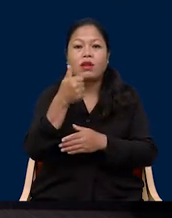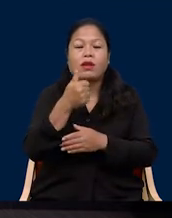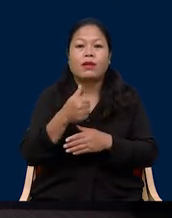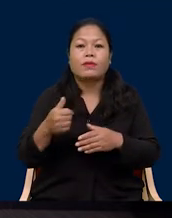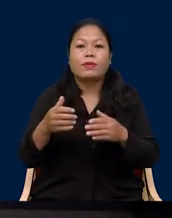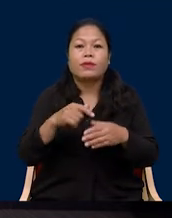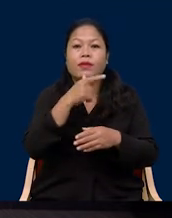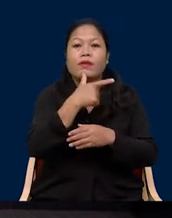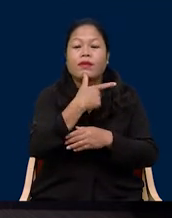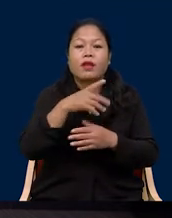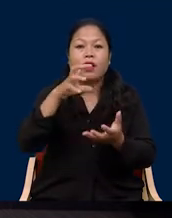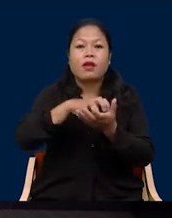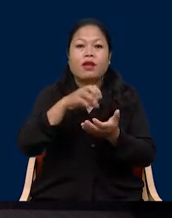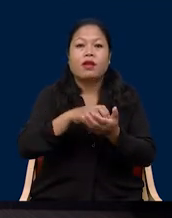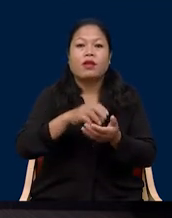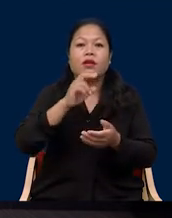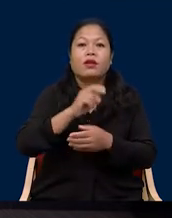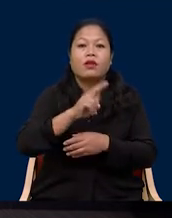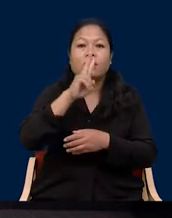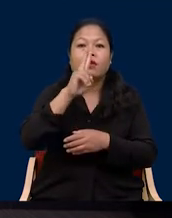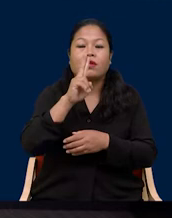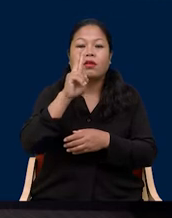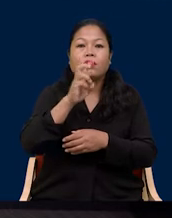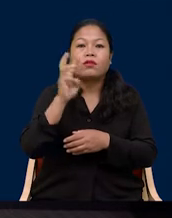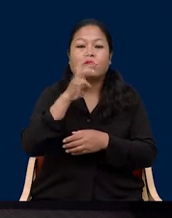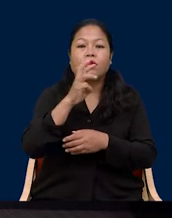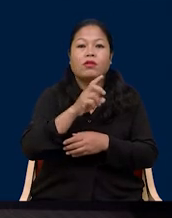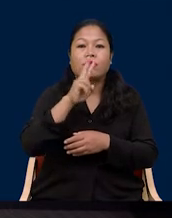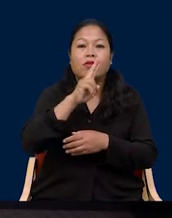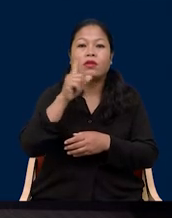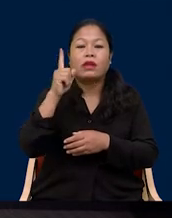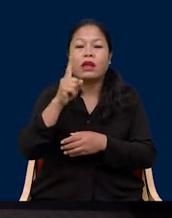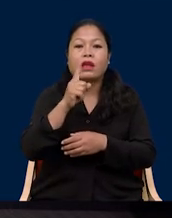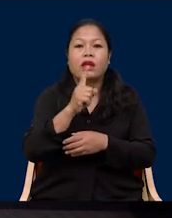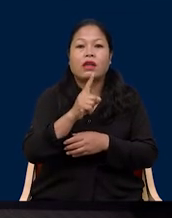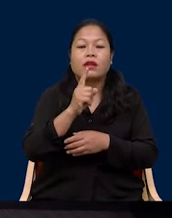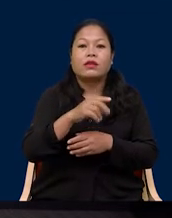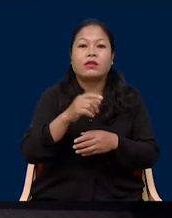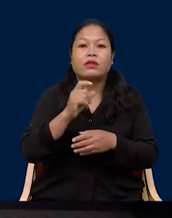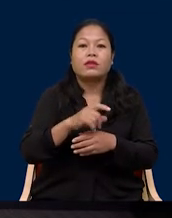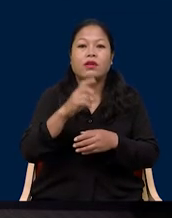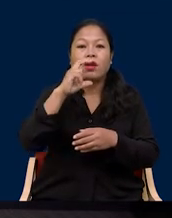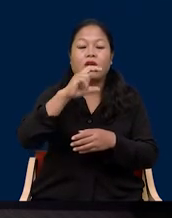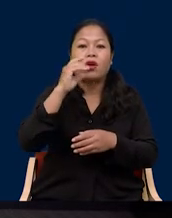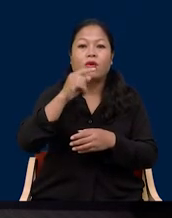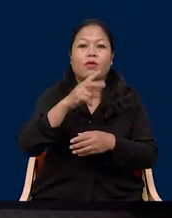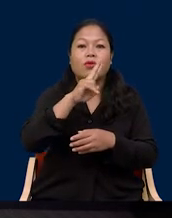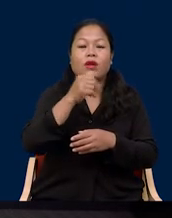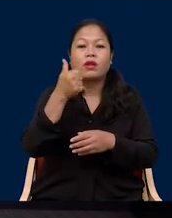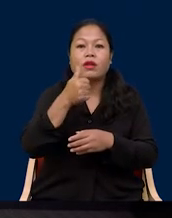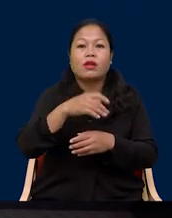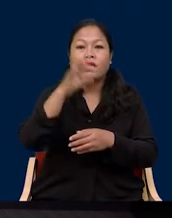26 ग्लास्कोमा सन् 2021 को नोभेम्बर 1 देखि 12 सम्म हुँदैछ। कप 26